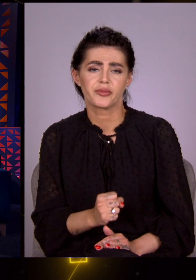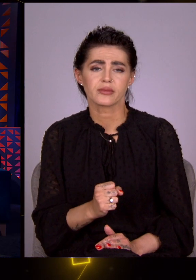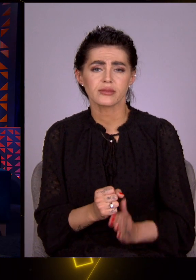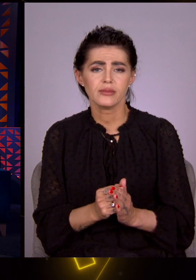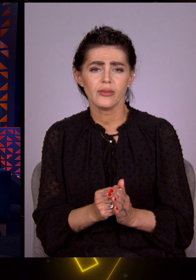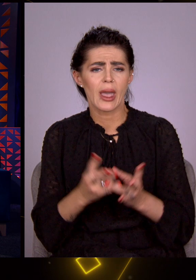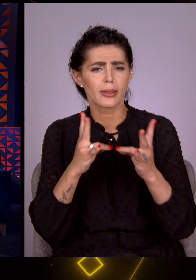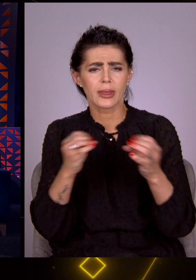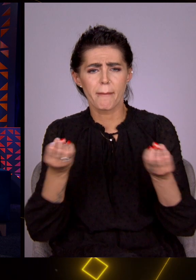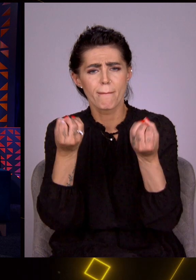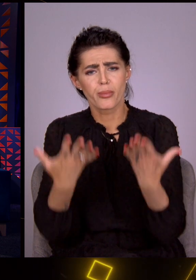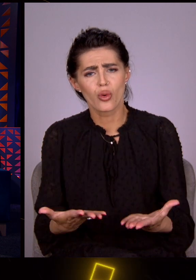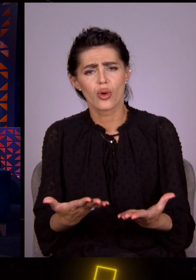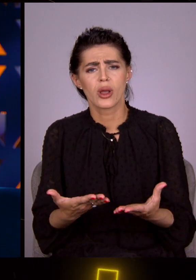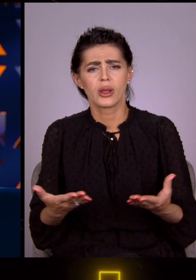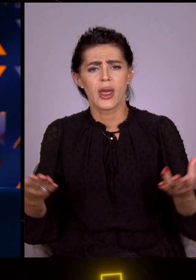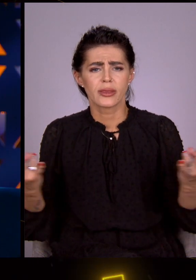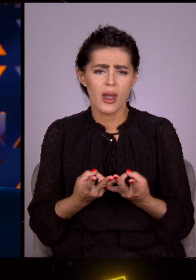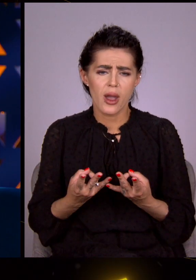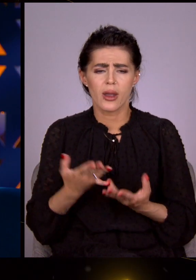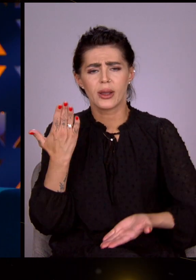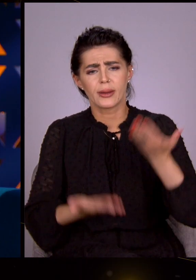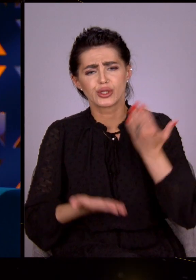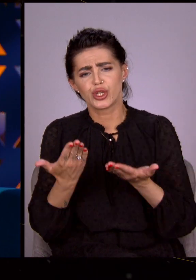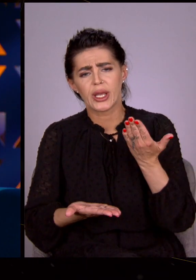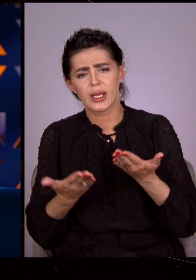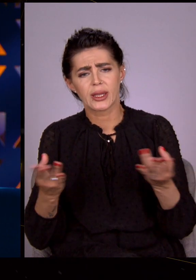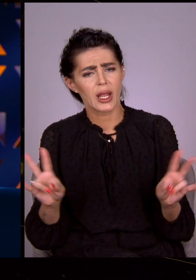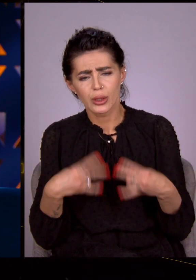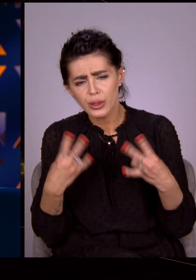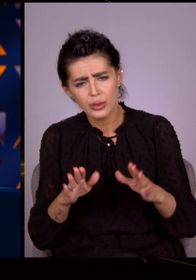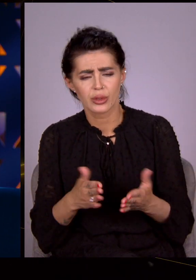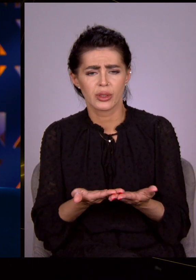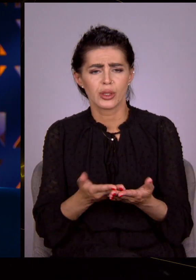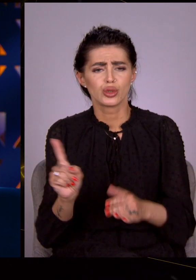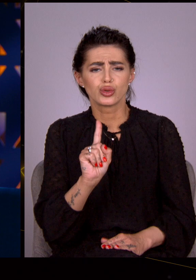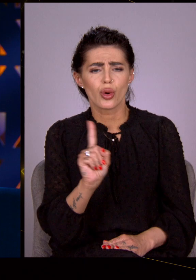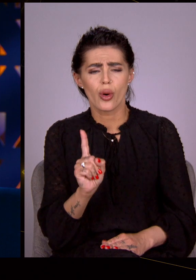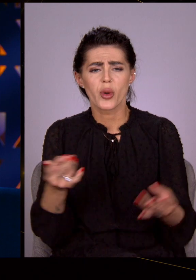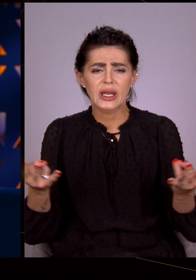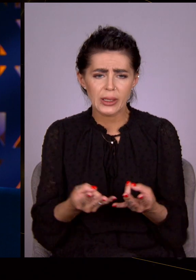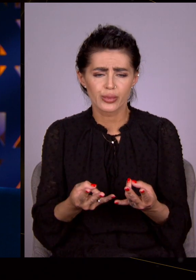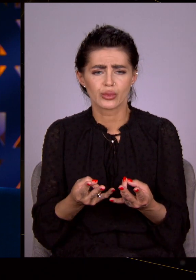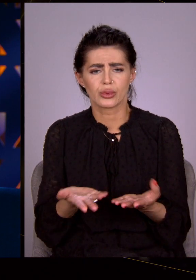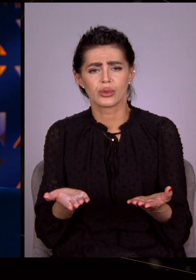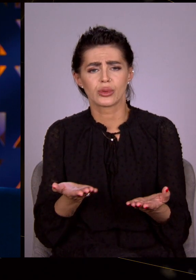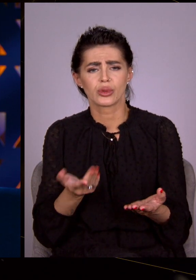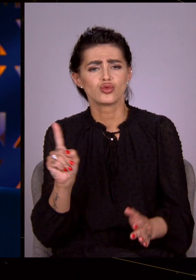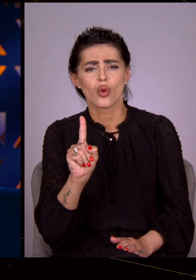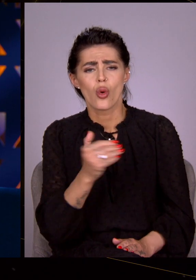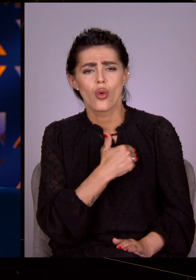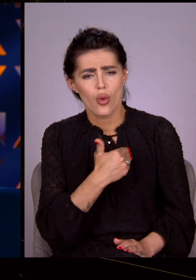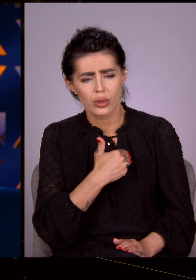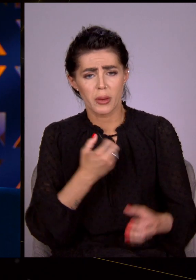не просто чи надо, чи не надо, що потрібно, що не потрібно, і чи взагалі ми хочемо цього. Вона